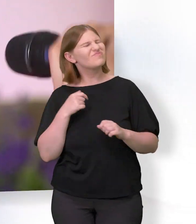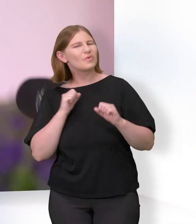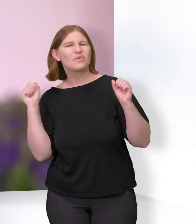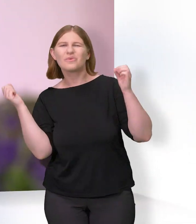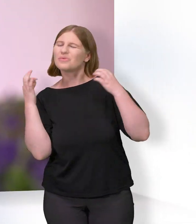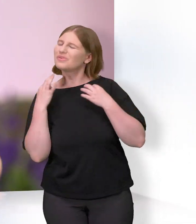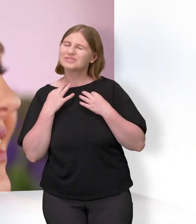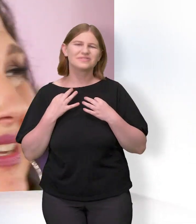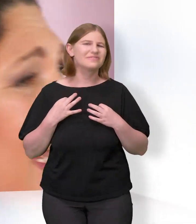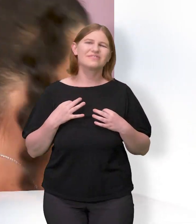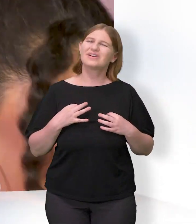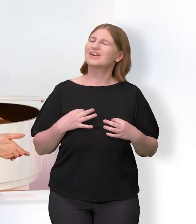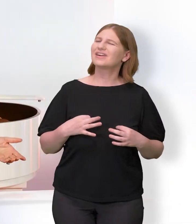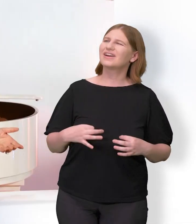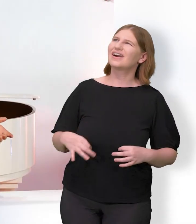Sinneswünsche,